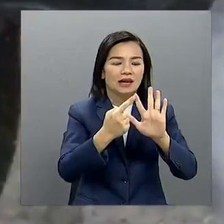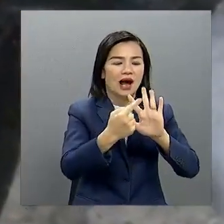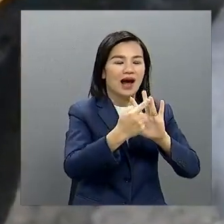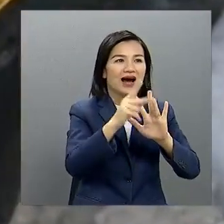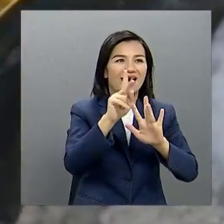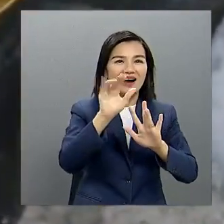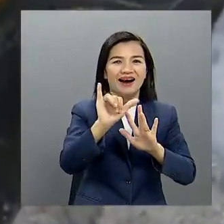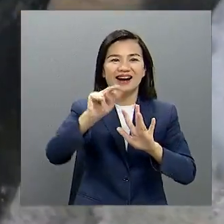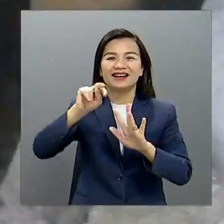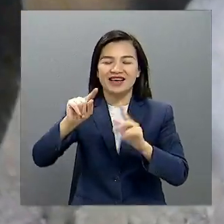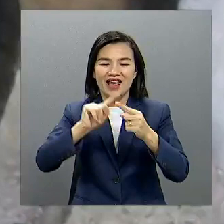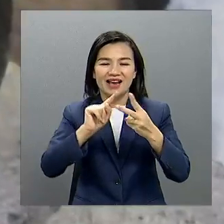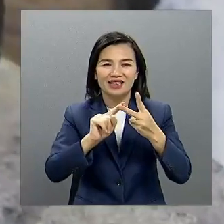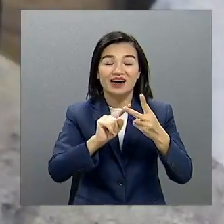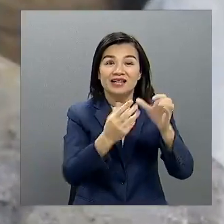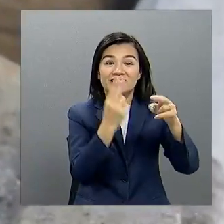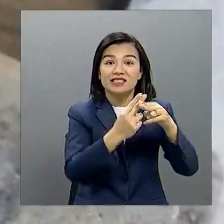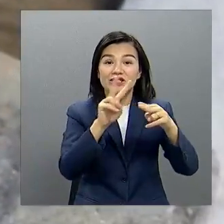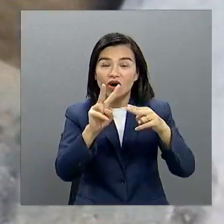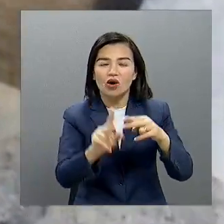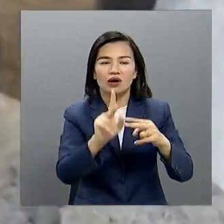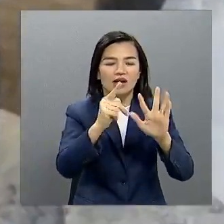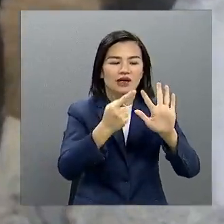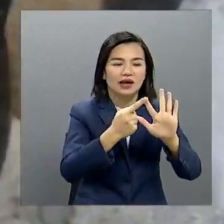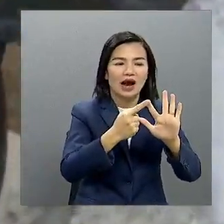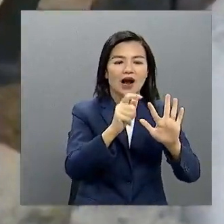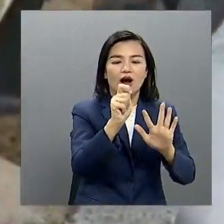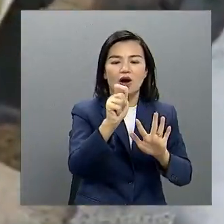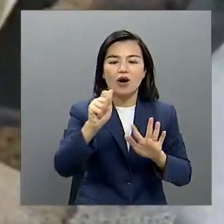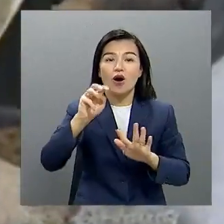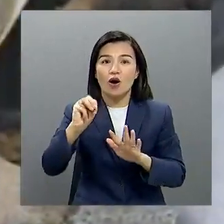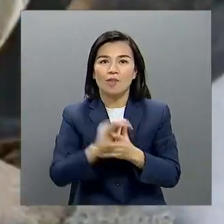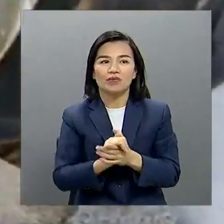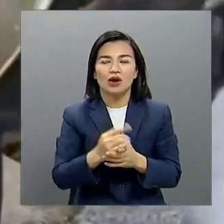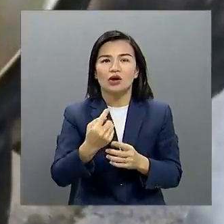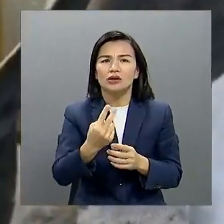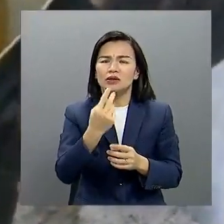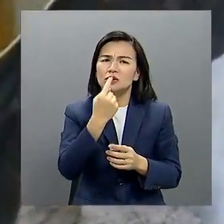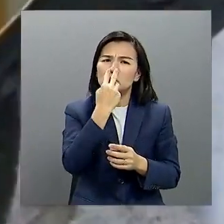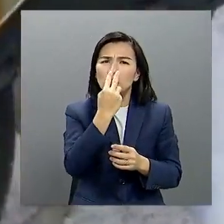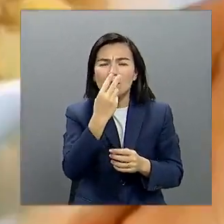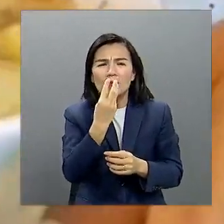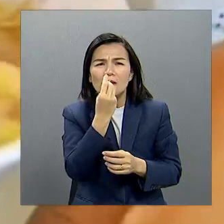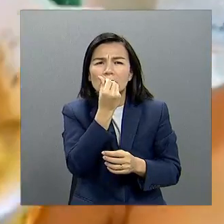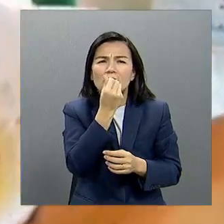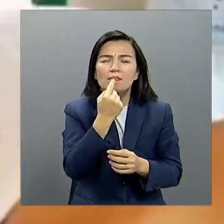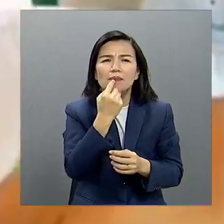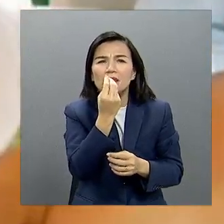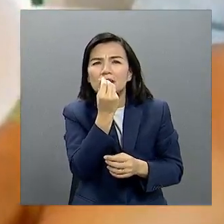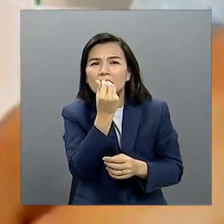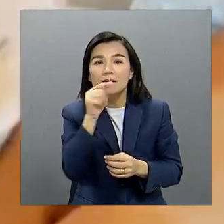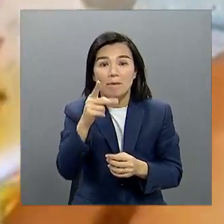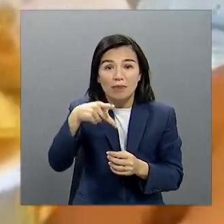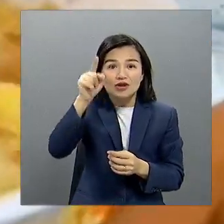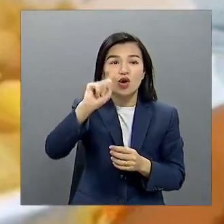ร่อยหรือเปล่าคุณผู้ชมต้องไปหาชิมกันเองซึ่งจะทำให้รสชาติมันกลมกล่อมกันนะครับซึ่งเห็ดระโงกเนี่ยมีประโยชน์ด้วยนะครับมี